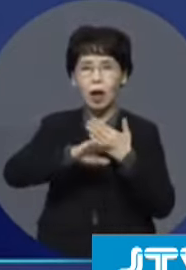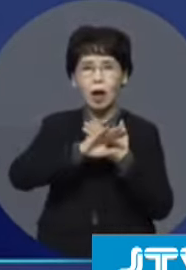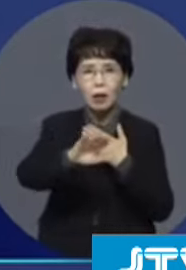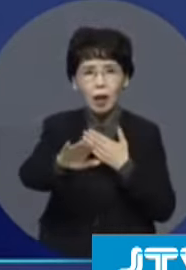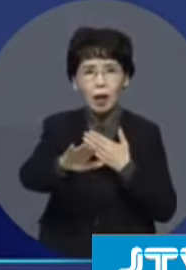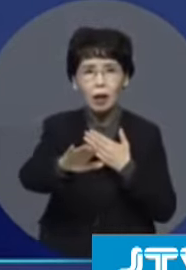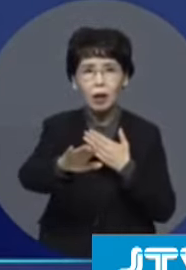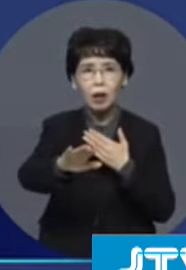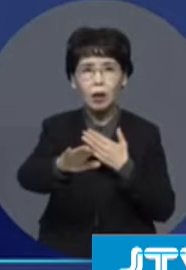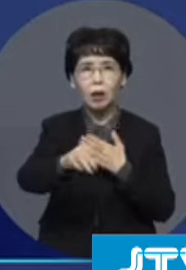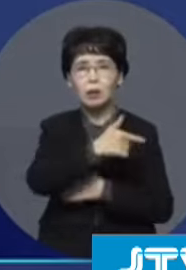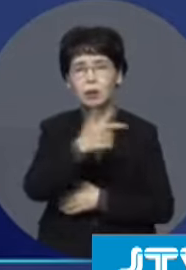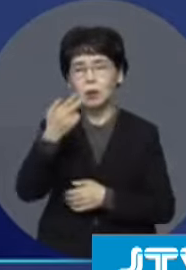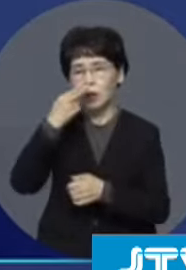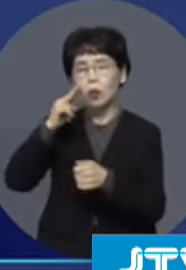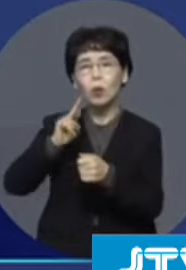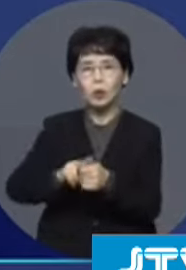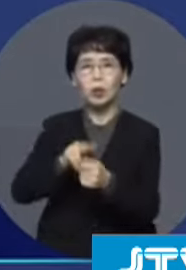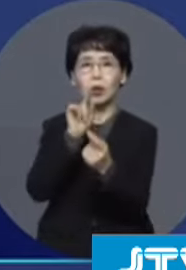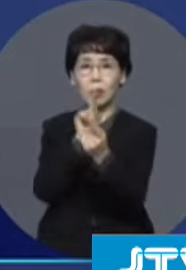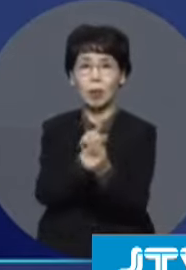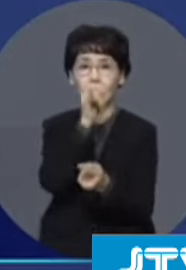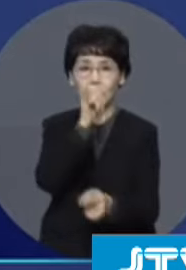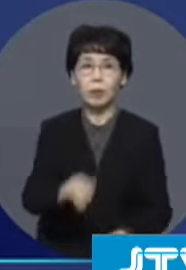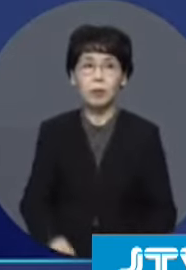거센 도전 앞에 서 있습니다.